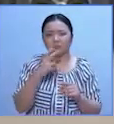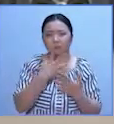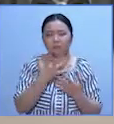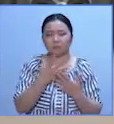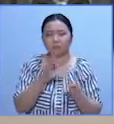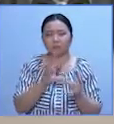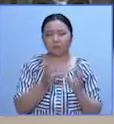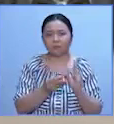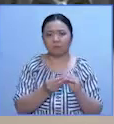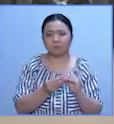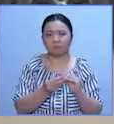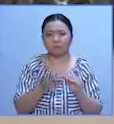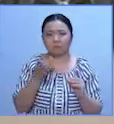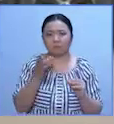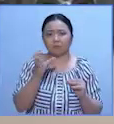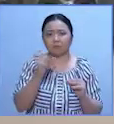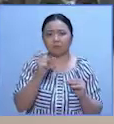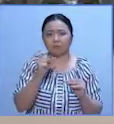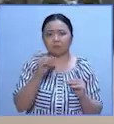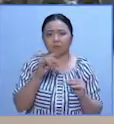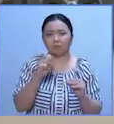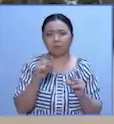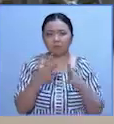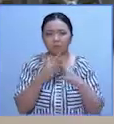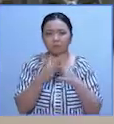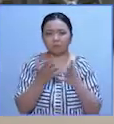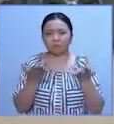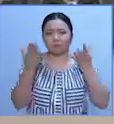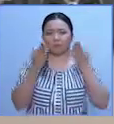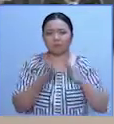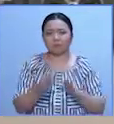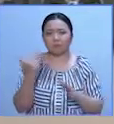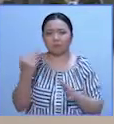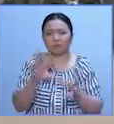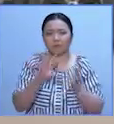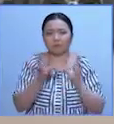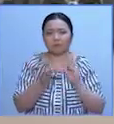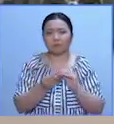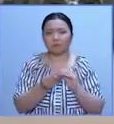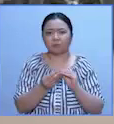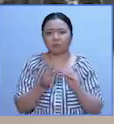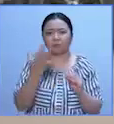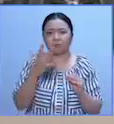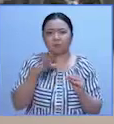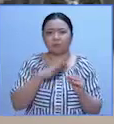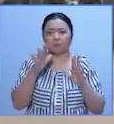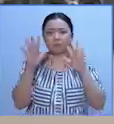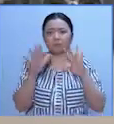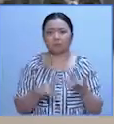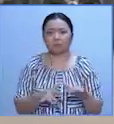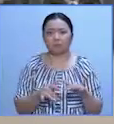ішінде ауданның тарихы мен етене газет өмірі әрбір кезеңде де ауданның тыныс